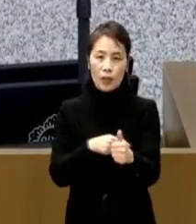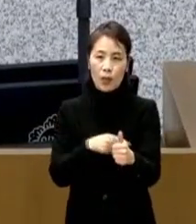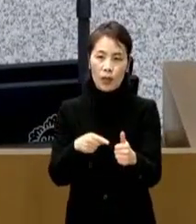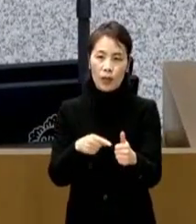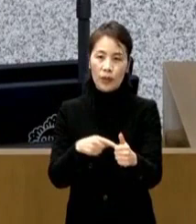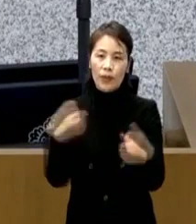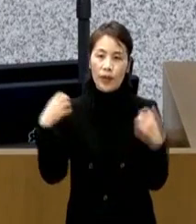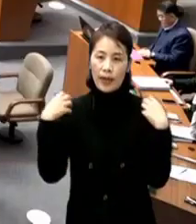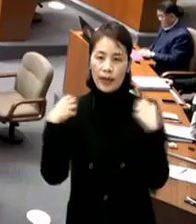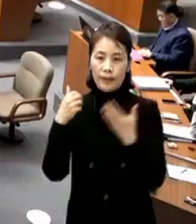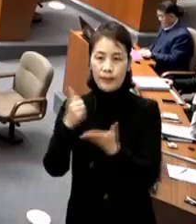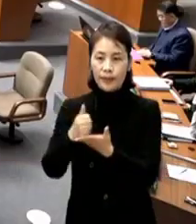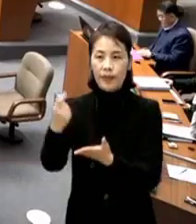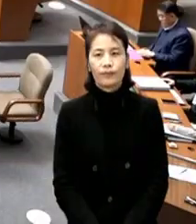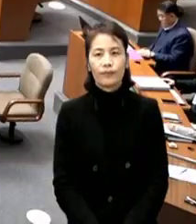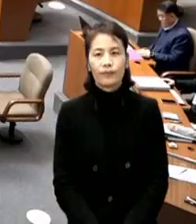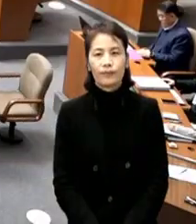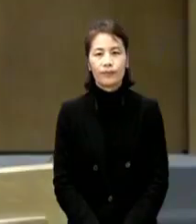보고해 주시기 바랍니다.